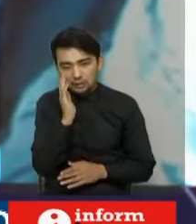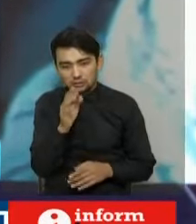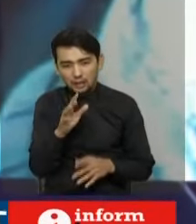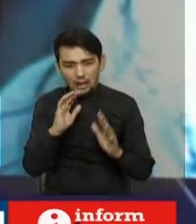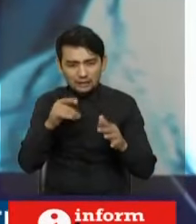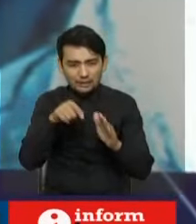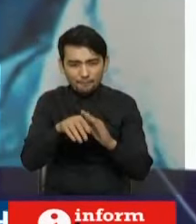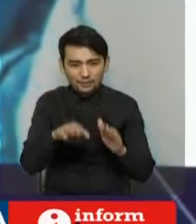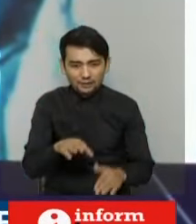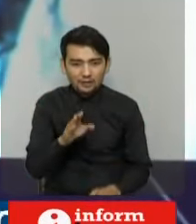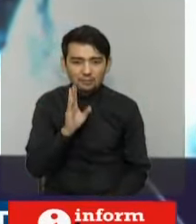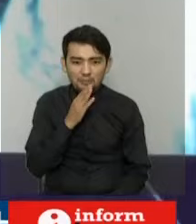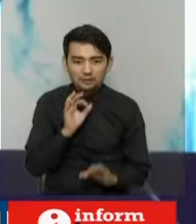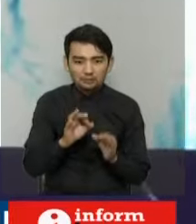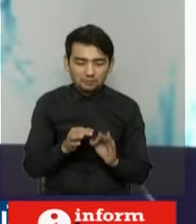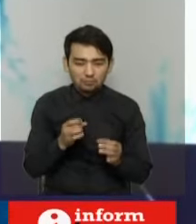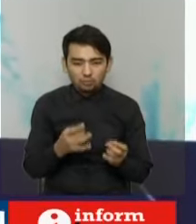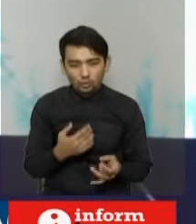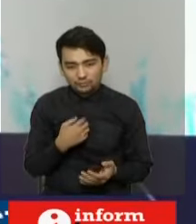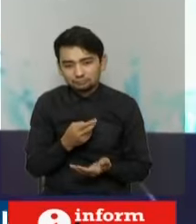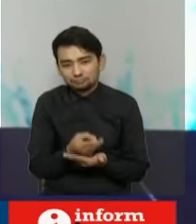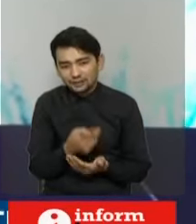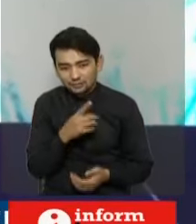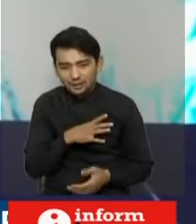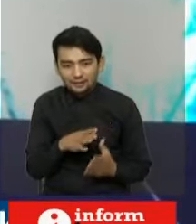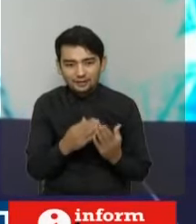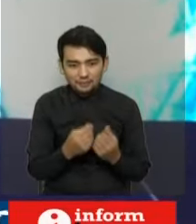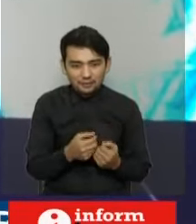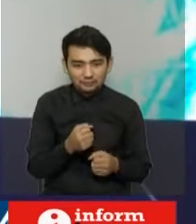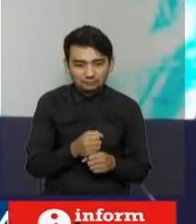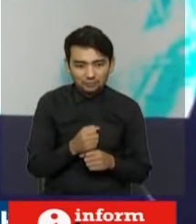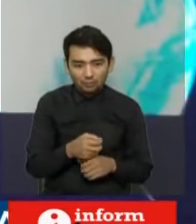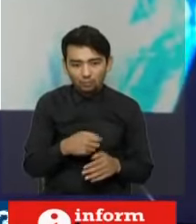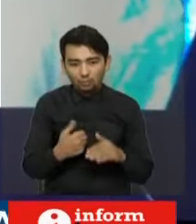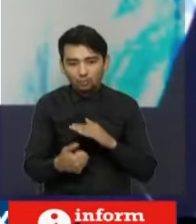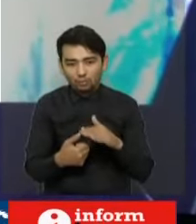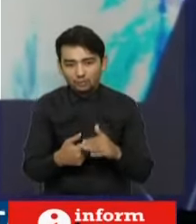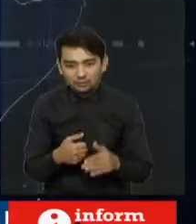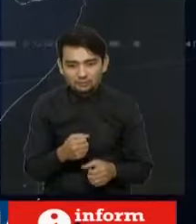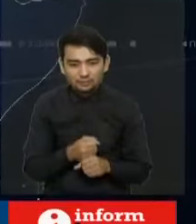пояснила, что они просто легли отдохнуть. Полицейские подтвердили, что семья занималась бродяжничеством.